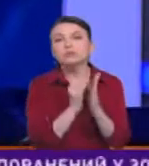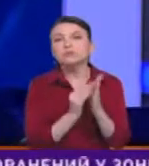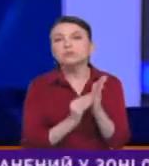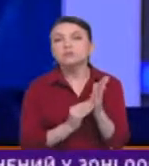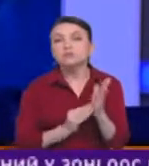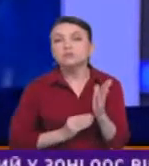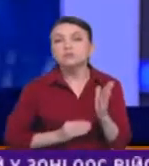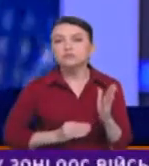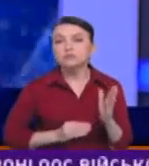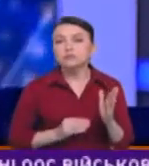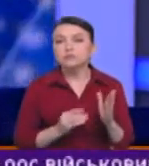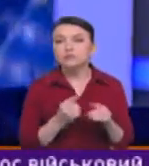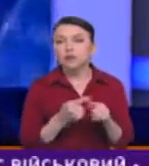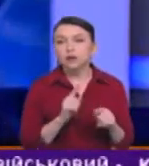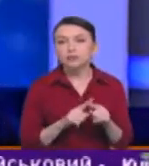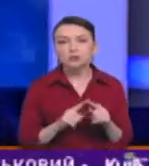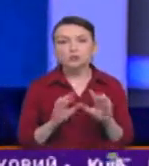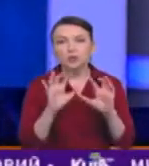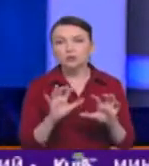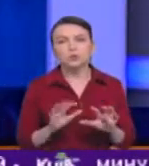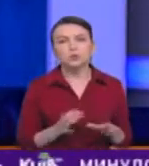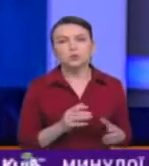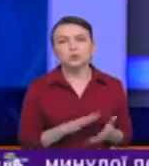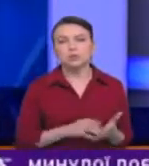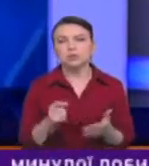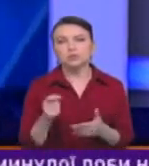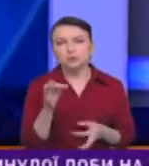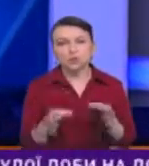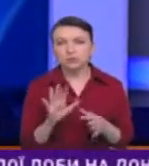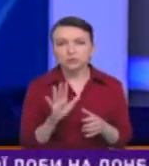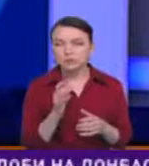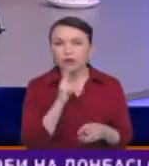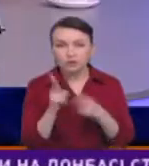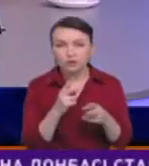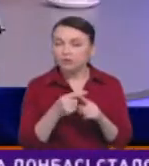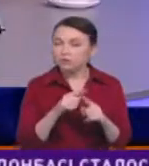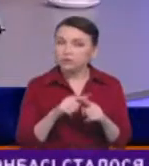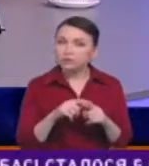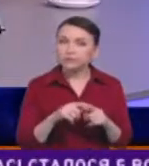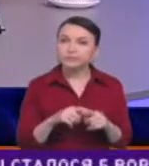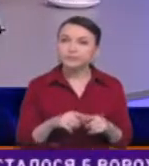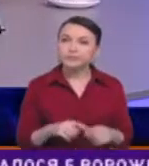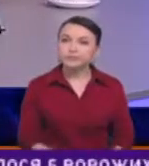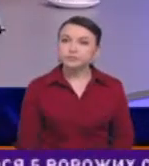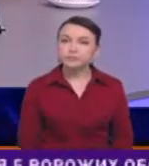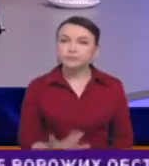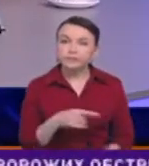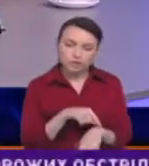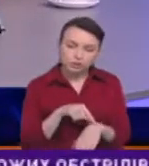это не сенатская работа, это не конституционная скарга. Разглядает весь склад конституционного суда, вот будет все подання. А сколько за часом